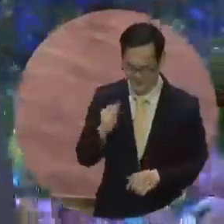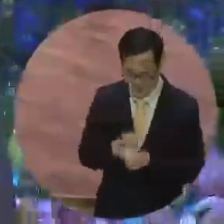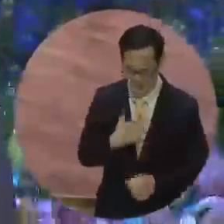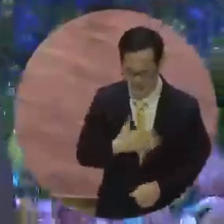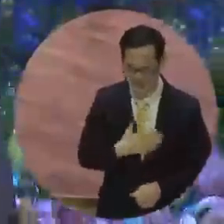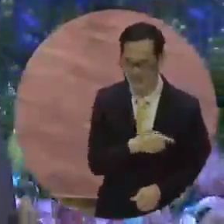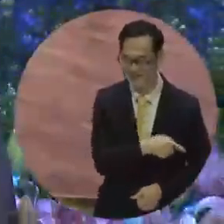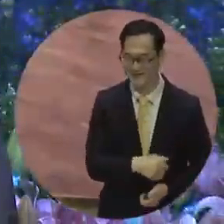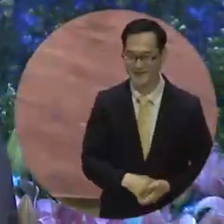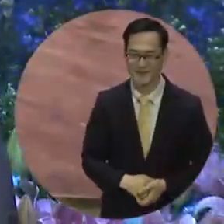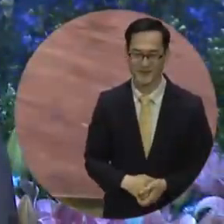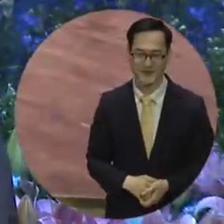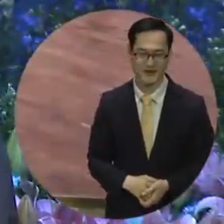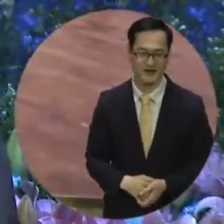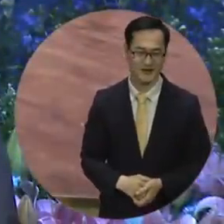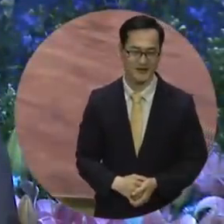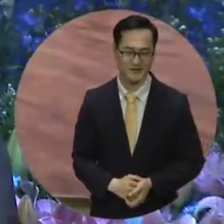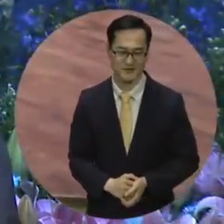아,